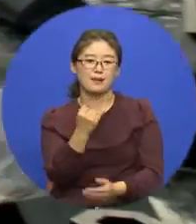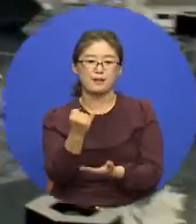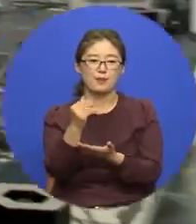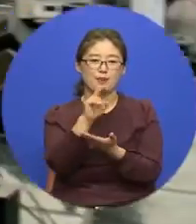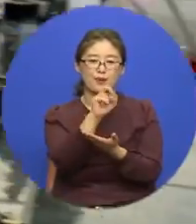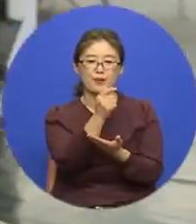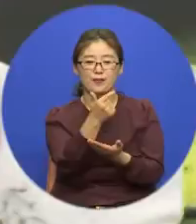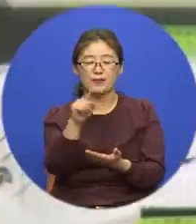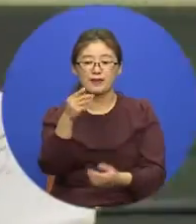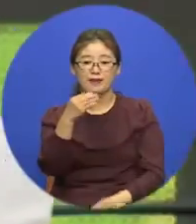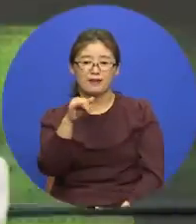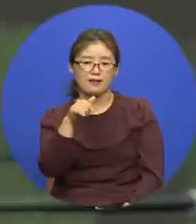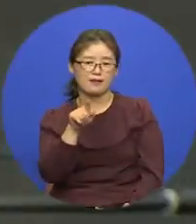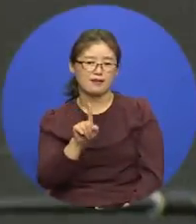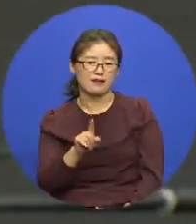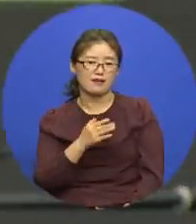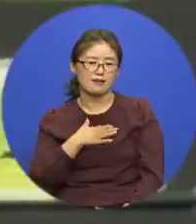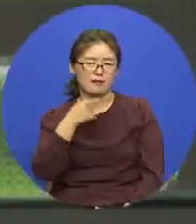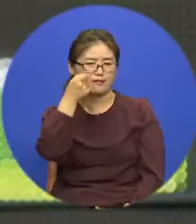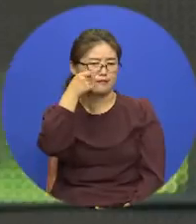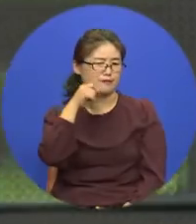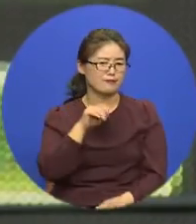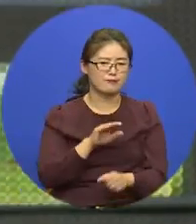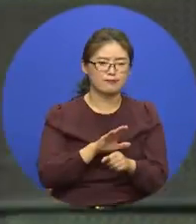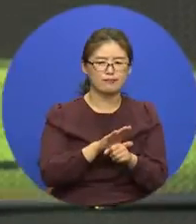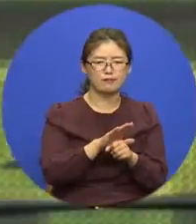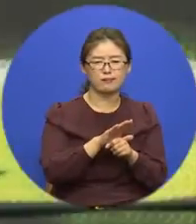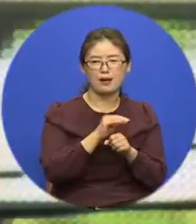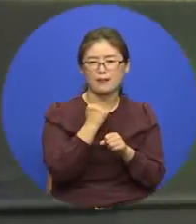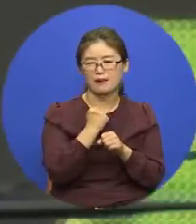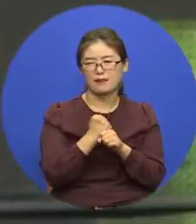모나리자 나를 슬프게 울어라.